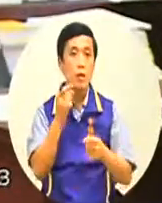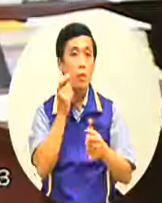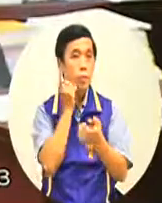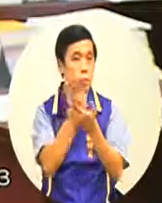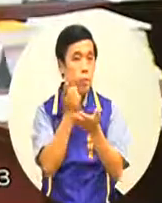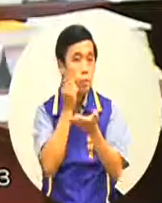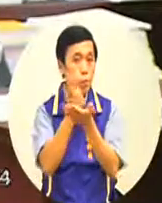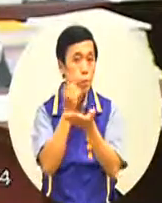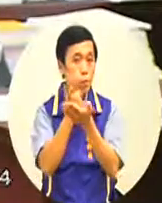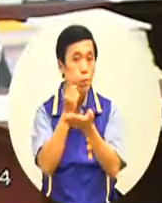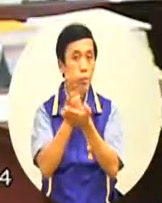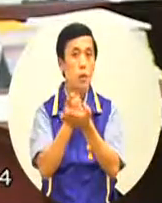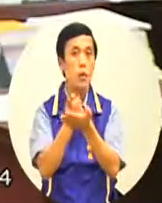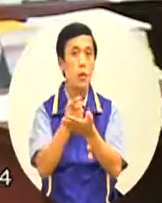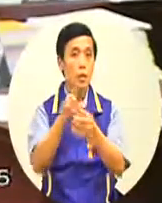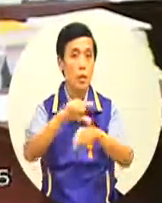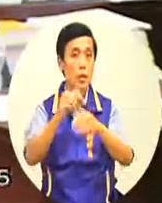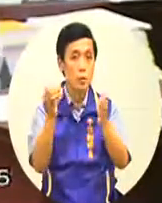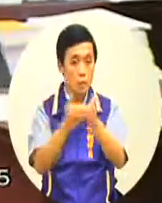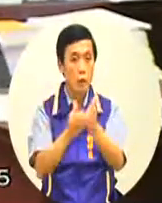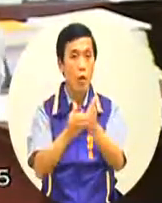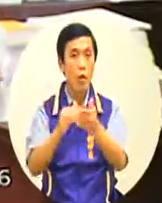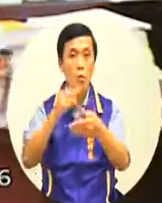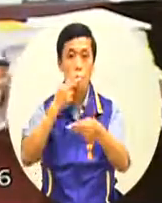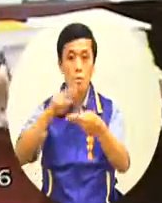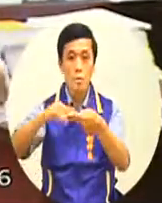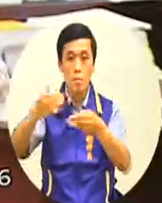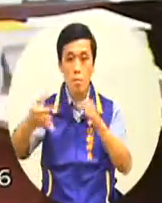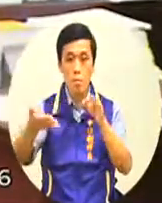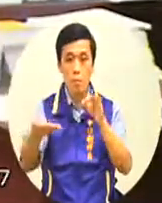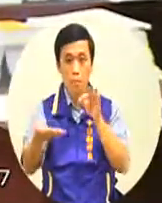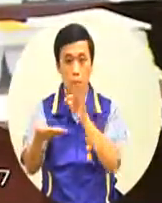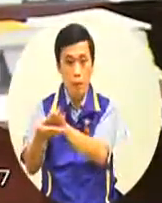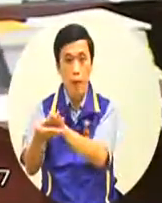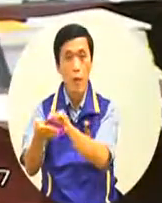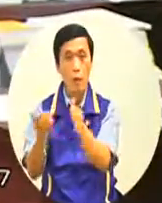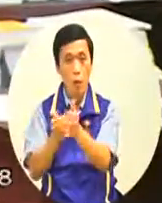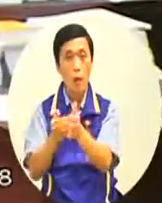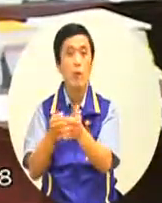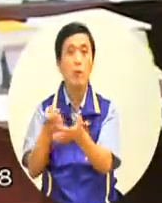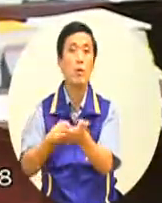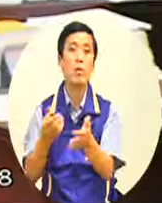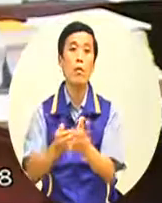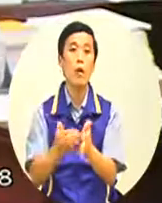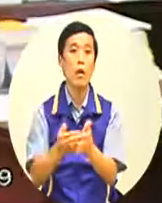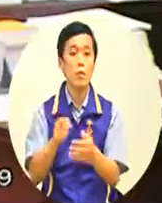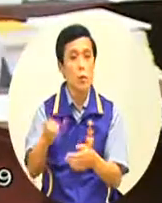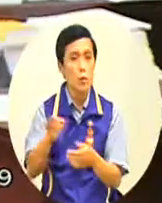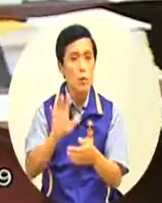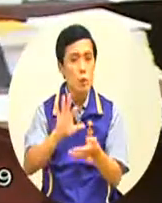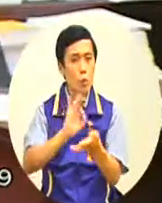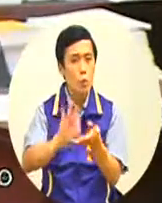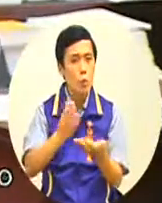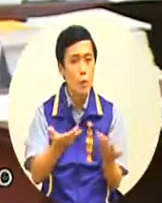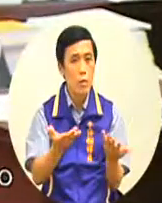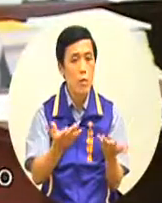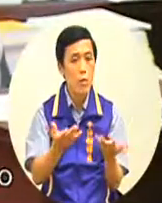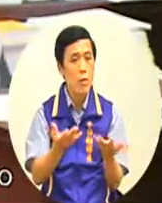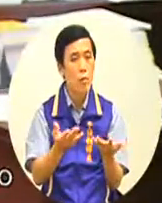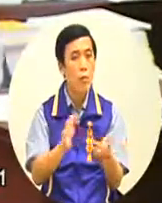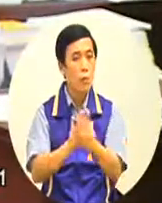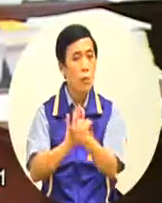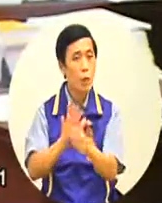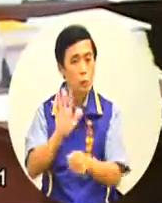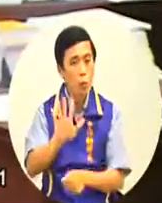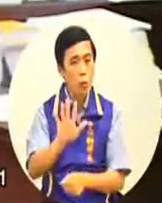了，一个人名一个口罩就回去里面就没了，他是不是有好个，他是不是有真的有那些效益，